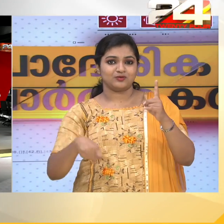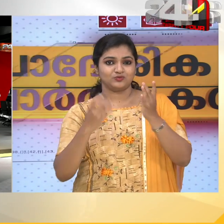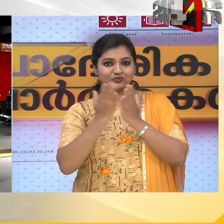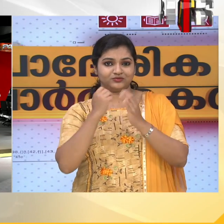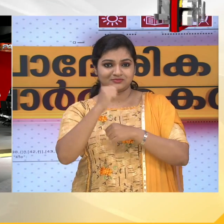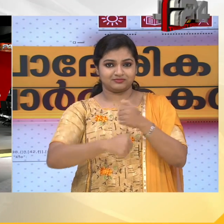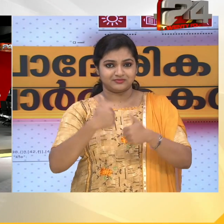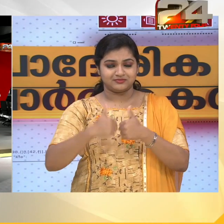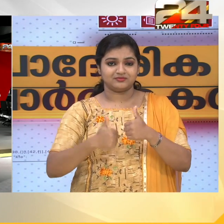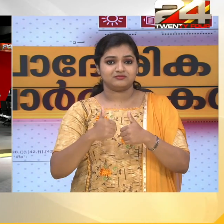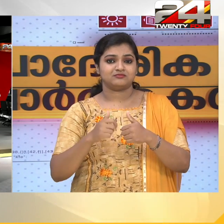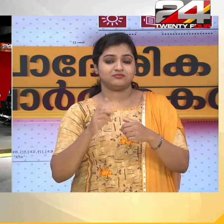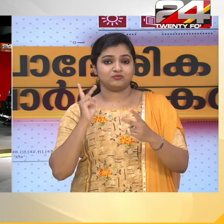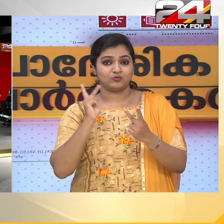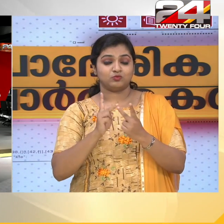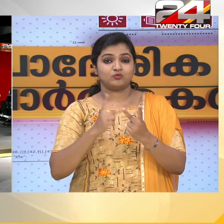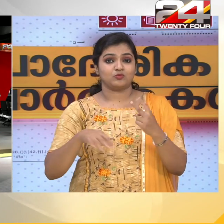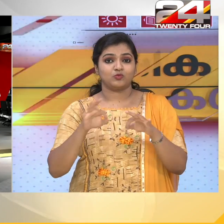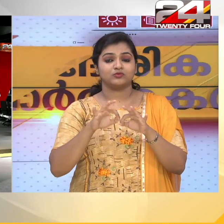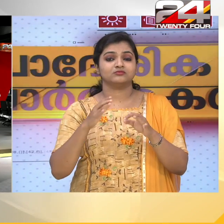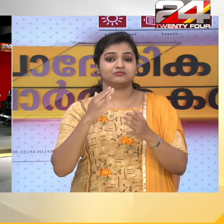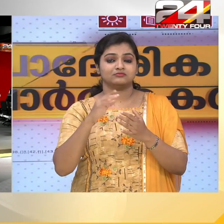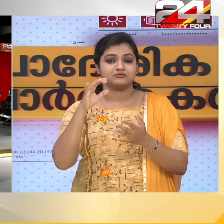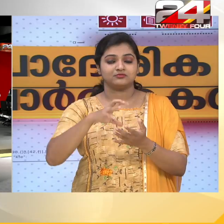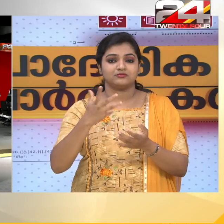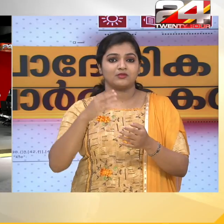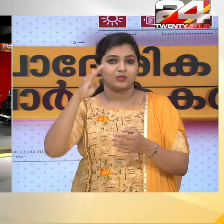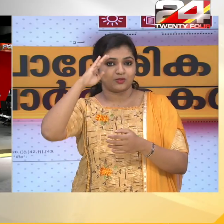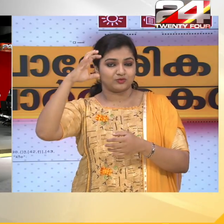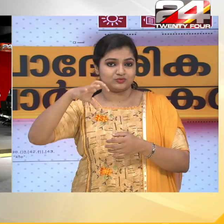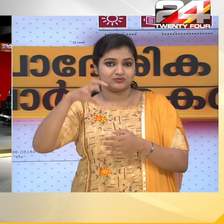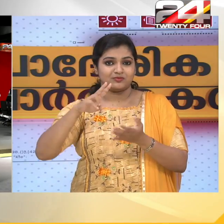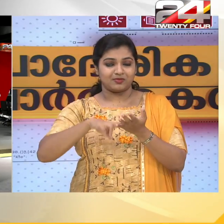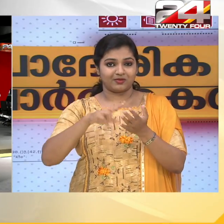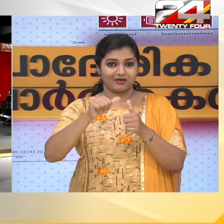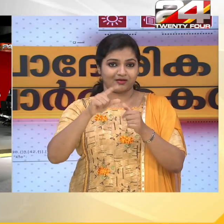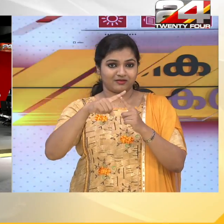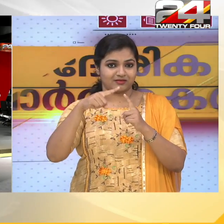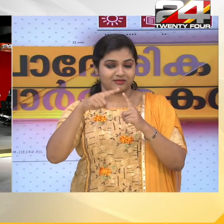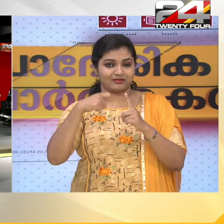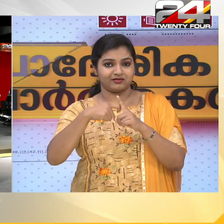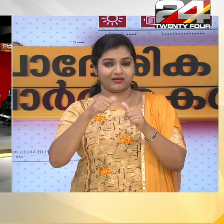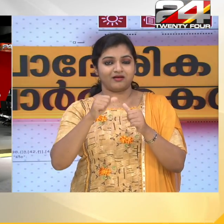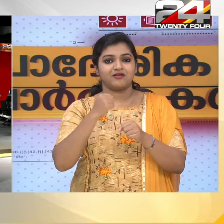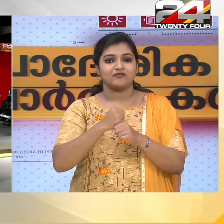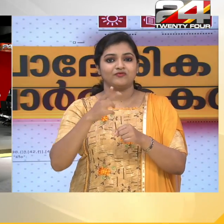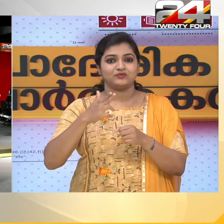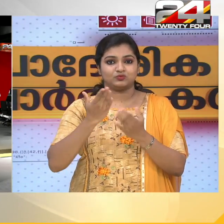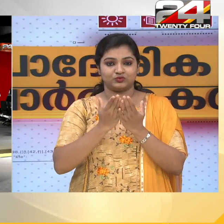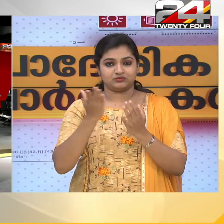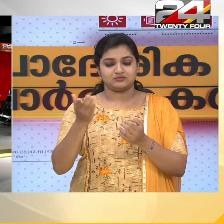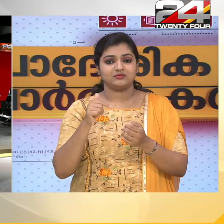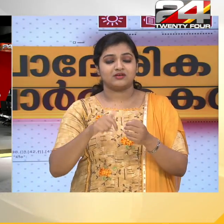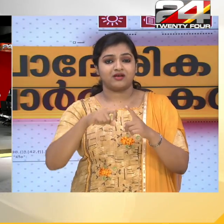സംസ്ഥാന സ്കൂൾ കായികമേളകളിൽ നിർണായക സ്ഥാനമാണ് തൃശൂർ നാട്ടിക ഗവൺമെന്റ് ഫിഷറീസ് സ്കൂളിന് ഉള്ളത്. കേരളത്തിന് നിരവധി താരങ്ങളെ സമ്മാനിച്ച